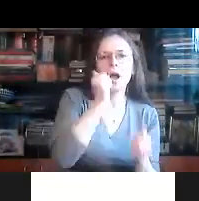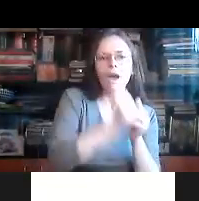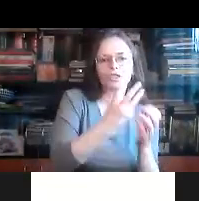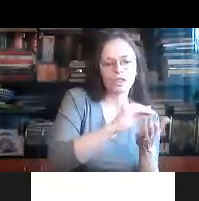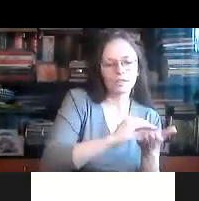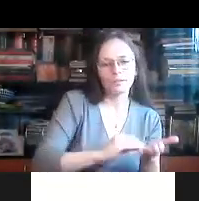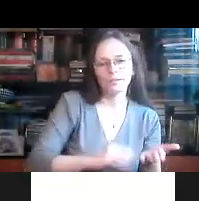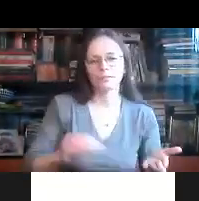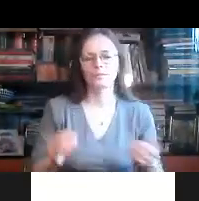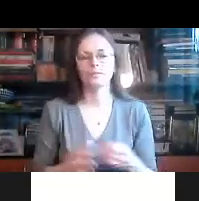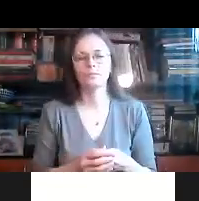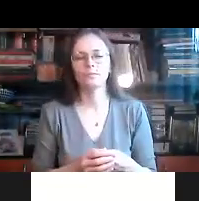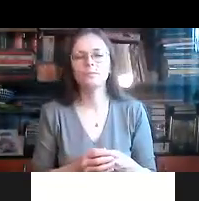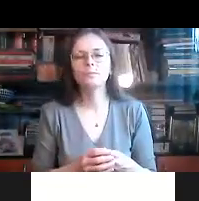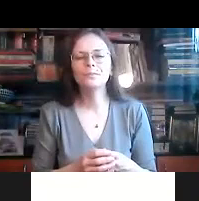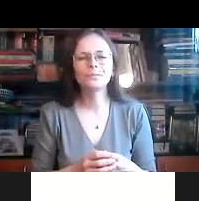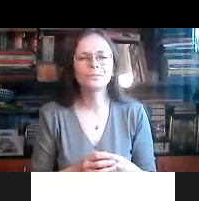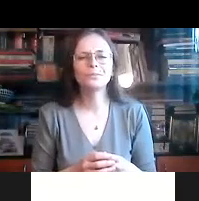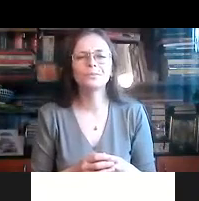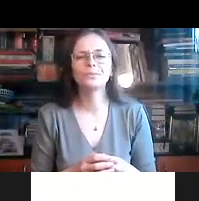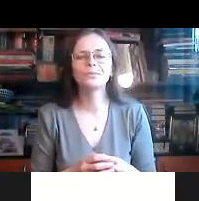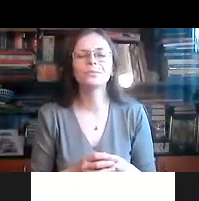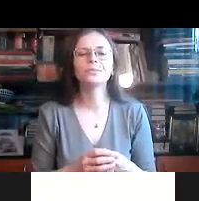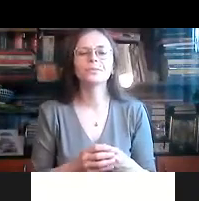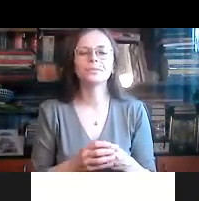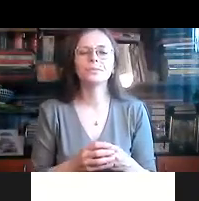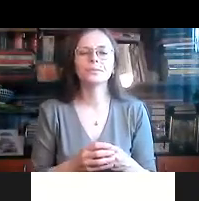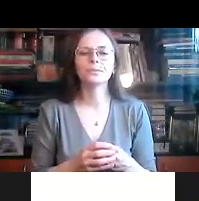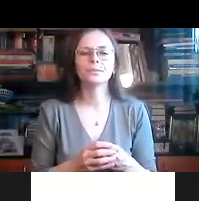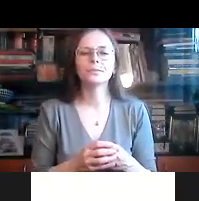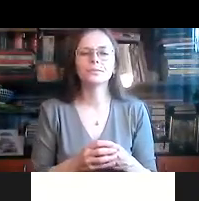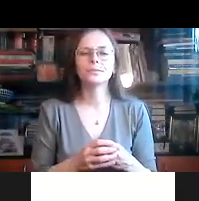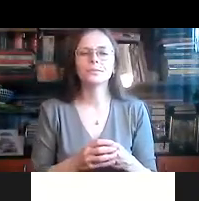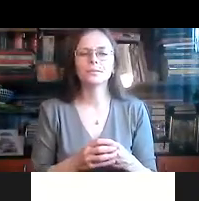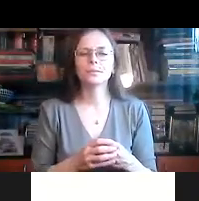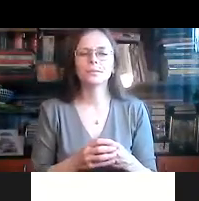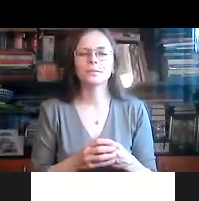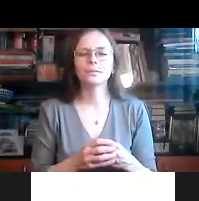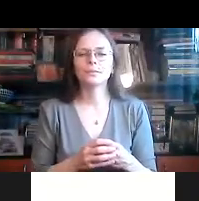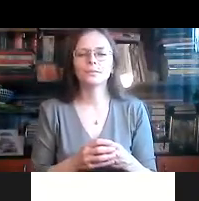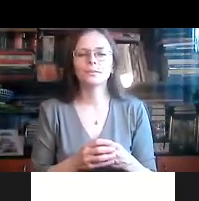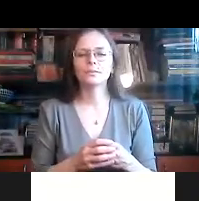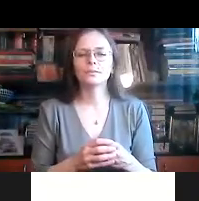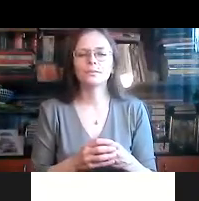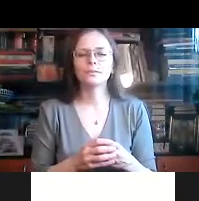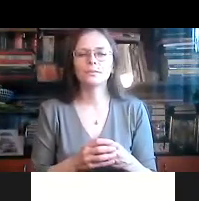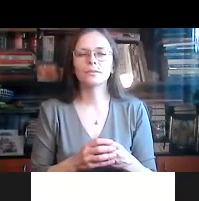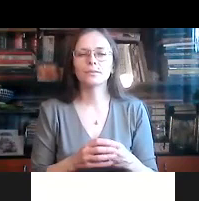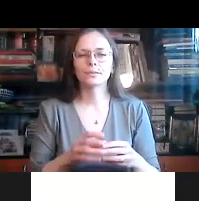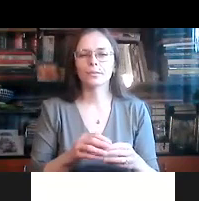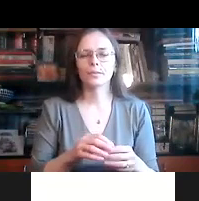Это... Врачей. О, ну, им бы время врачи... вообще на работу сейчас найти. Ну, слушай, это есть аудио.